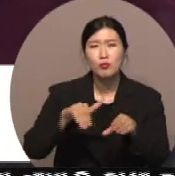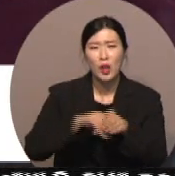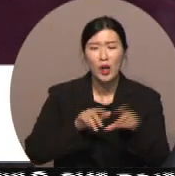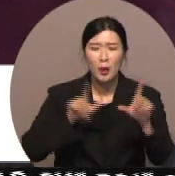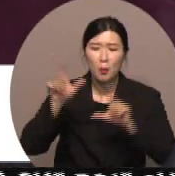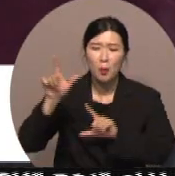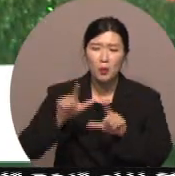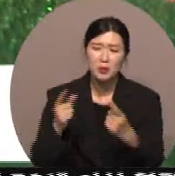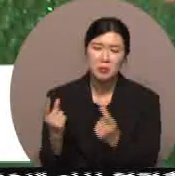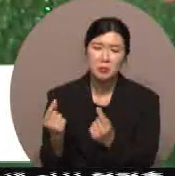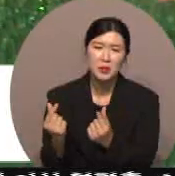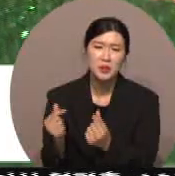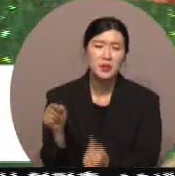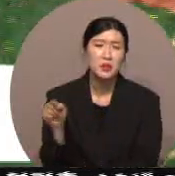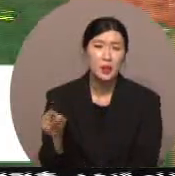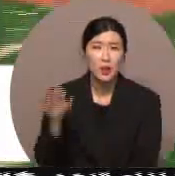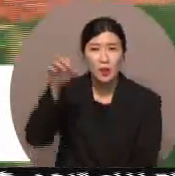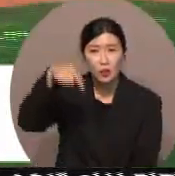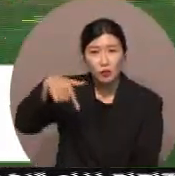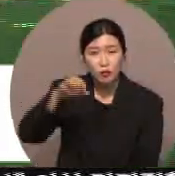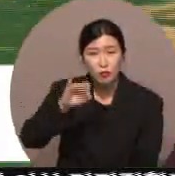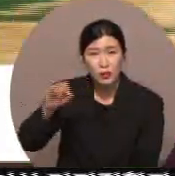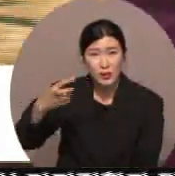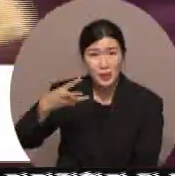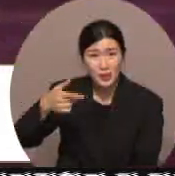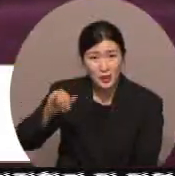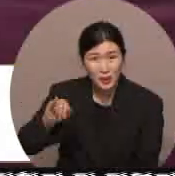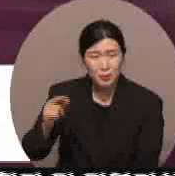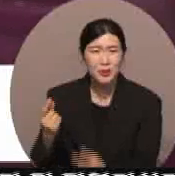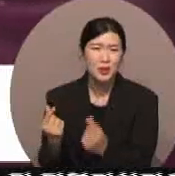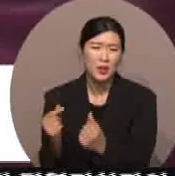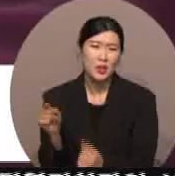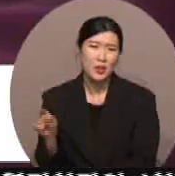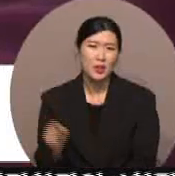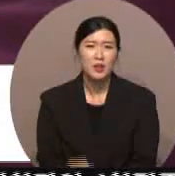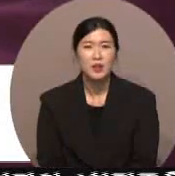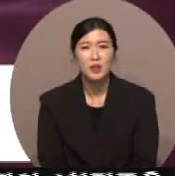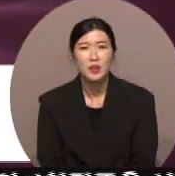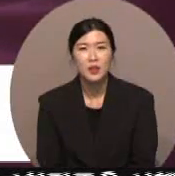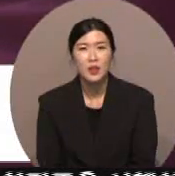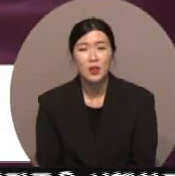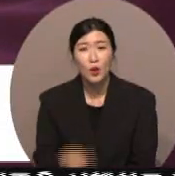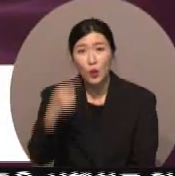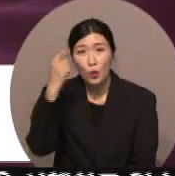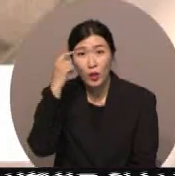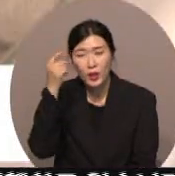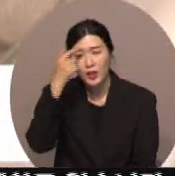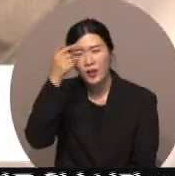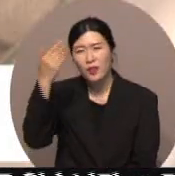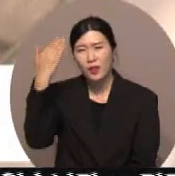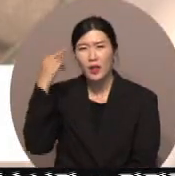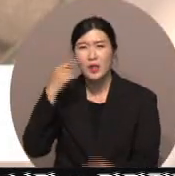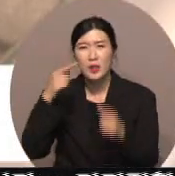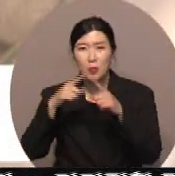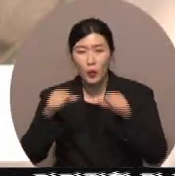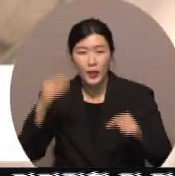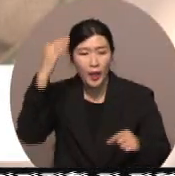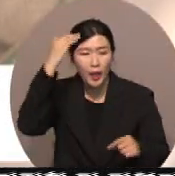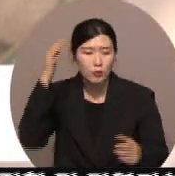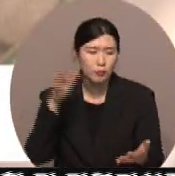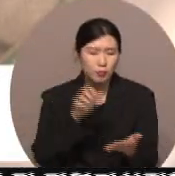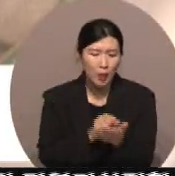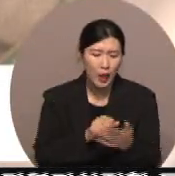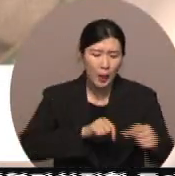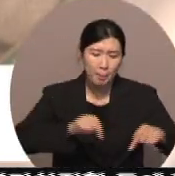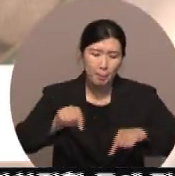우길기를 연상시키는 학교의 상징, 즉 교표가 담겨 있습니다. 과거 식민지 시대 일본 제국의 영향을 받은